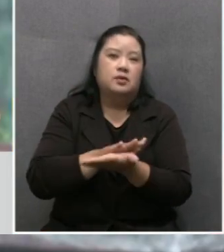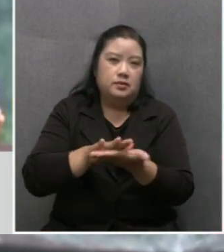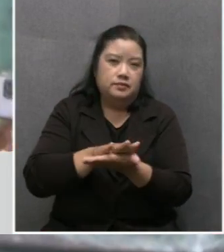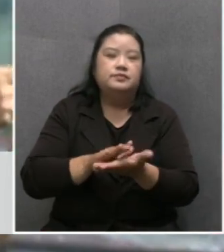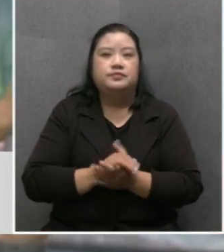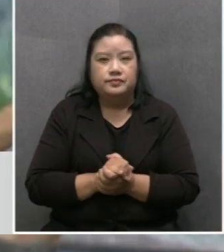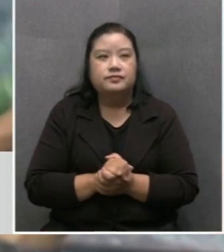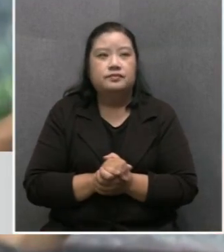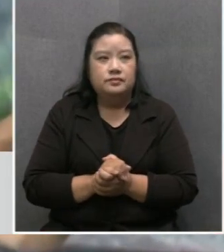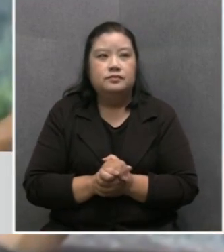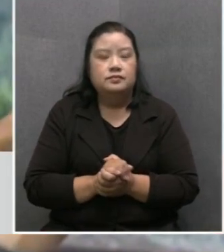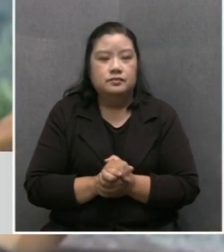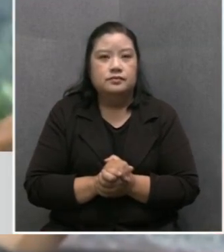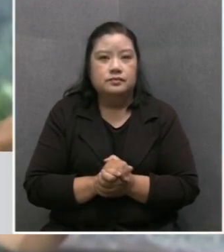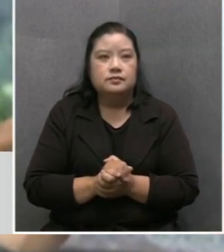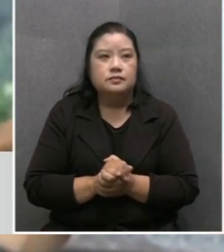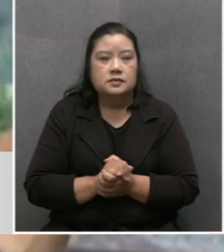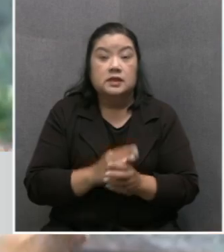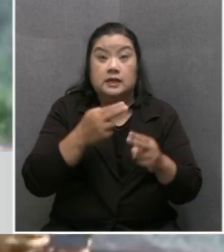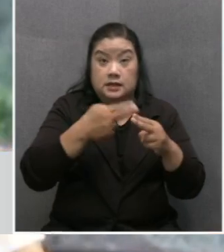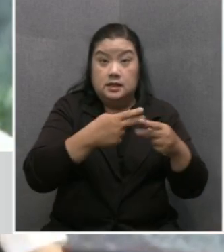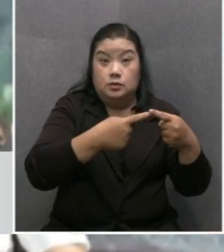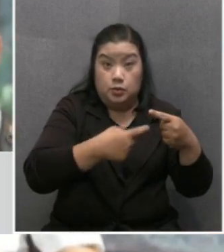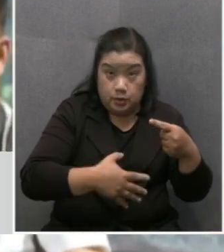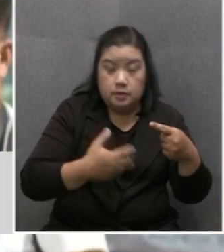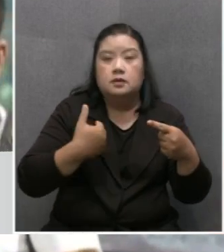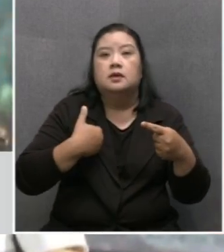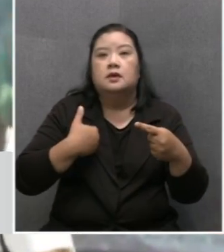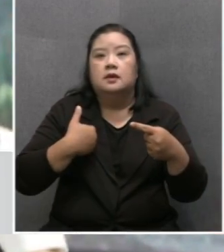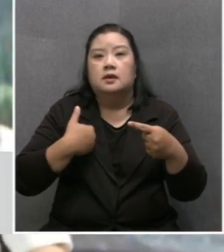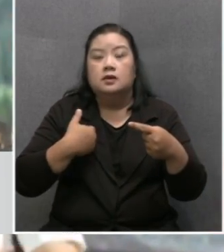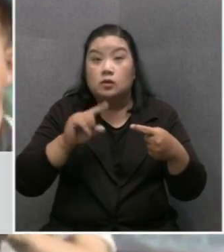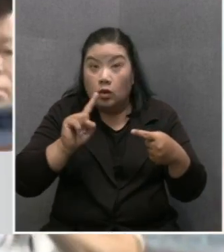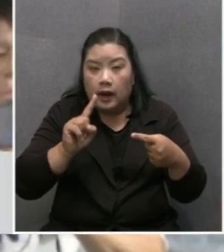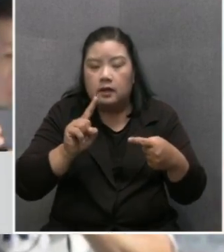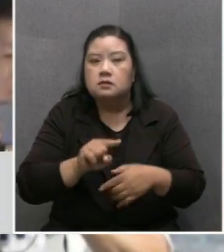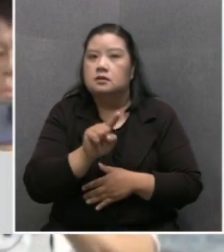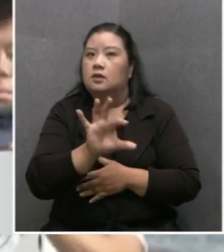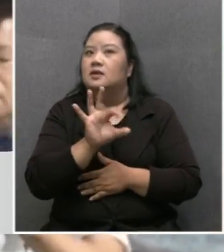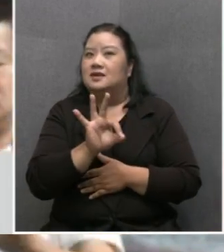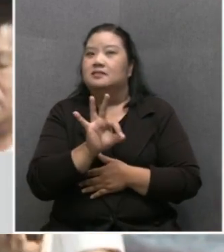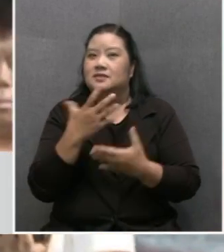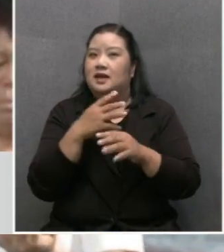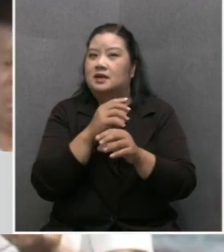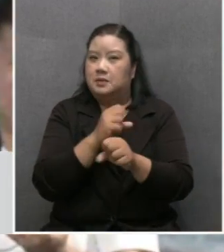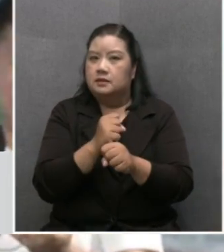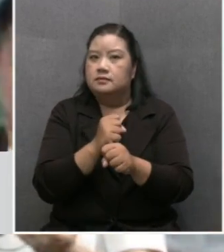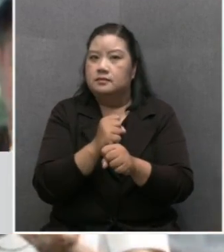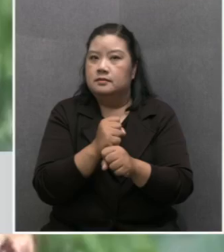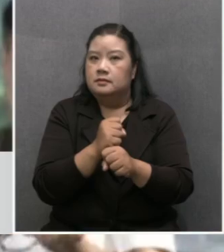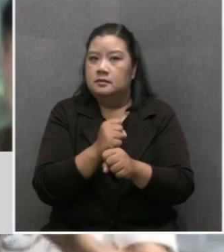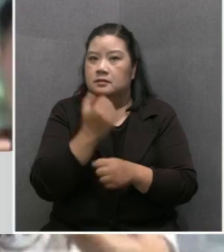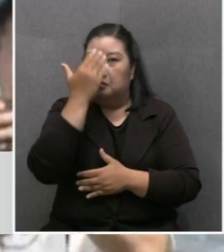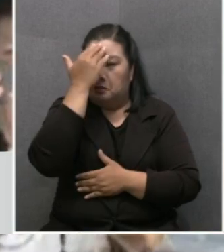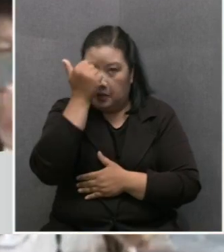พี่น้องเลือกผู้แทนบัญชีรายชื่อประชาธิปัตย์พี่น้องก็ไปกล้าพรรคประชาธิปัตย์เพราะฉะนั้นบัตรใบสีเขียว